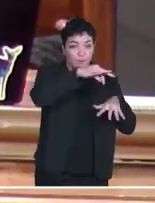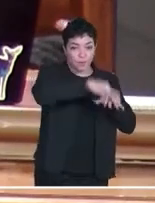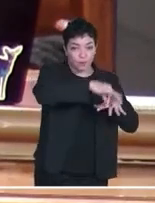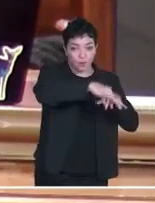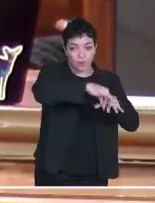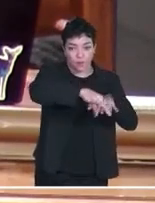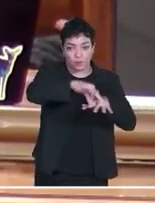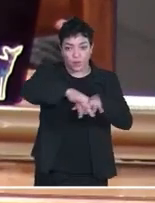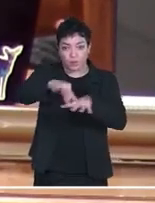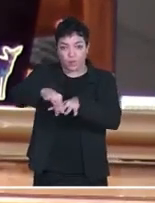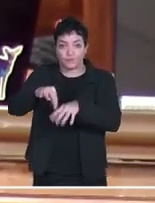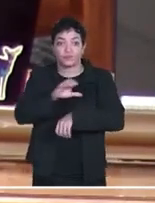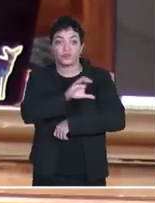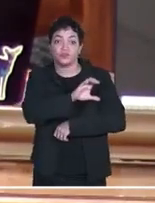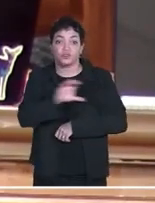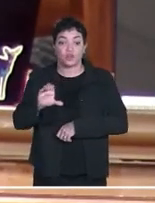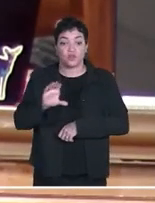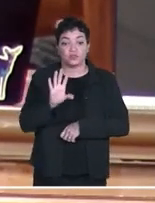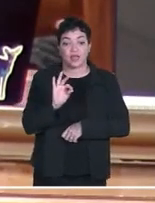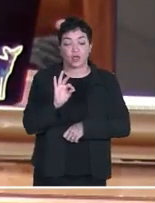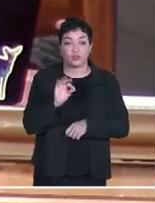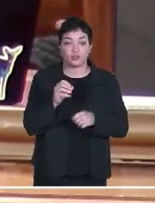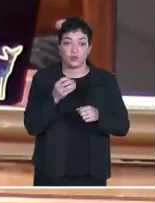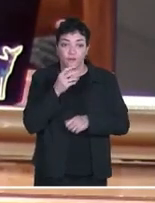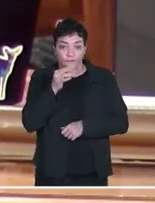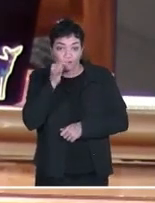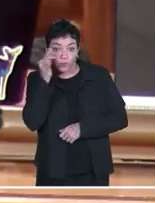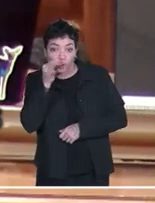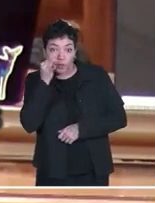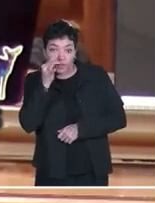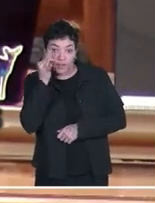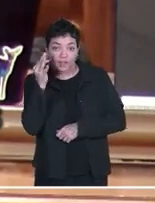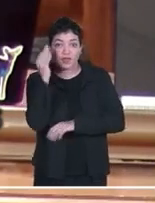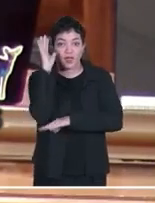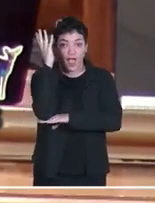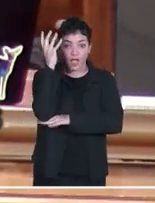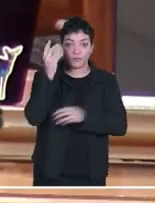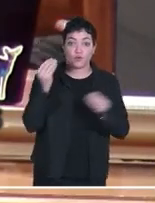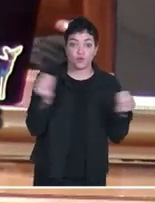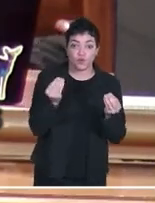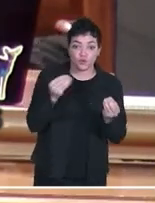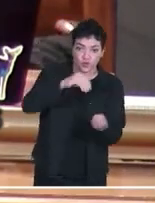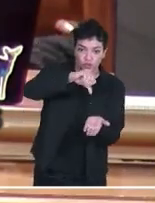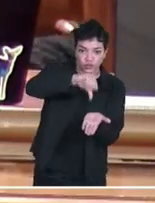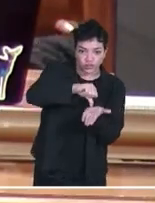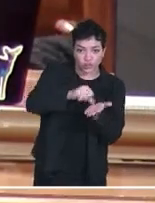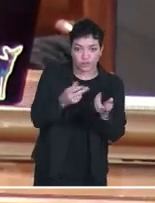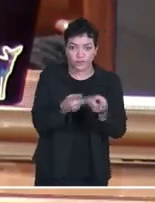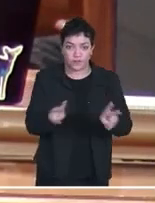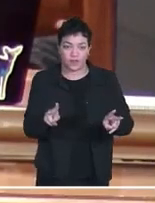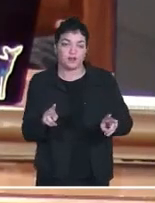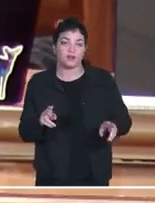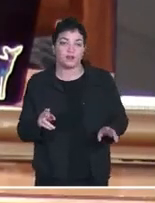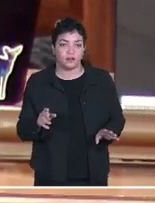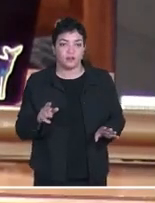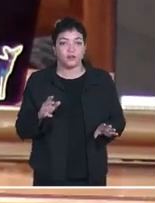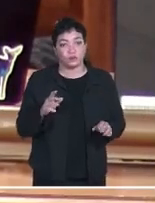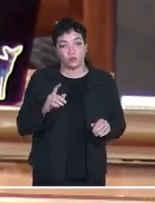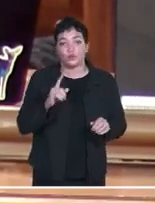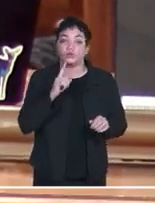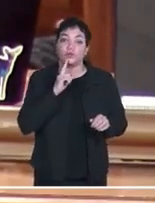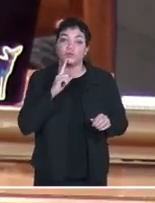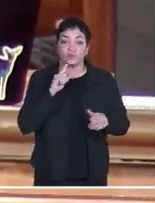moins 150 arbres fruitiers en cœur de ville. Au total, ce seront plus de 26 000 arbres plantés depuis 2020